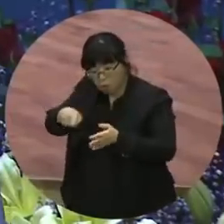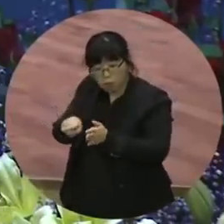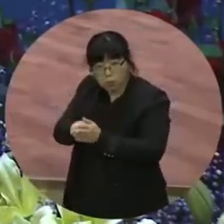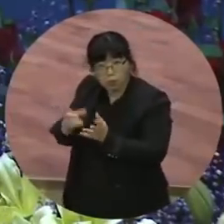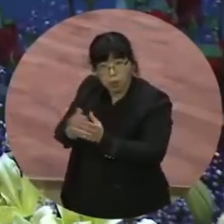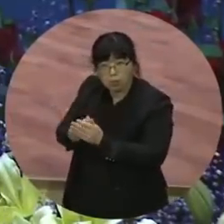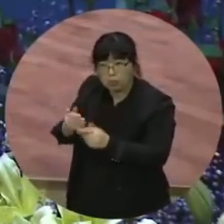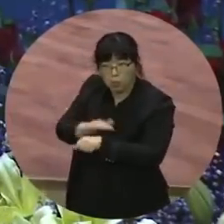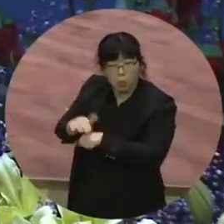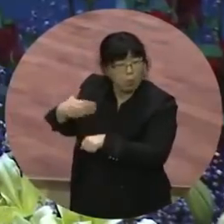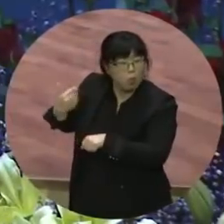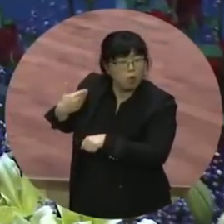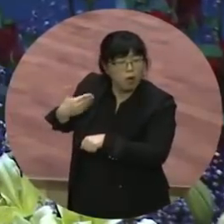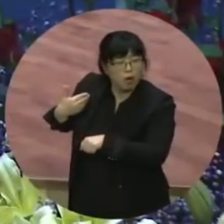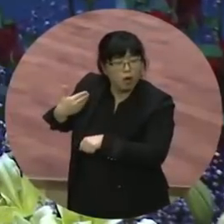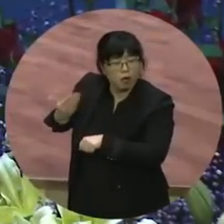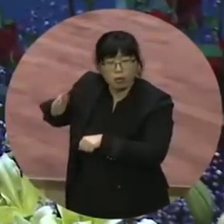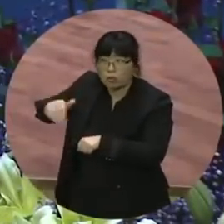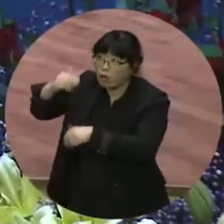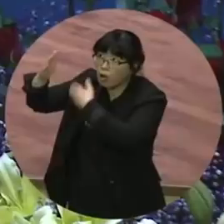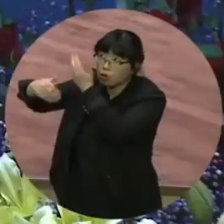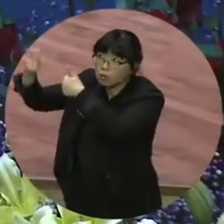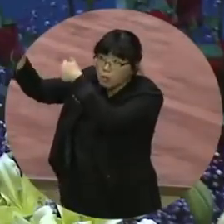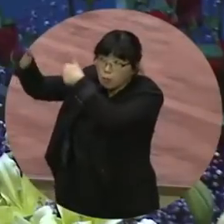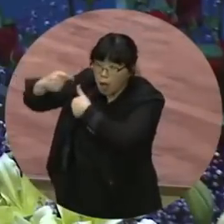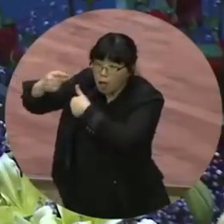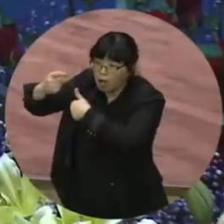있도록 시험을 주신 것이란 말이에요. 시험을.